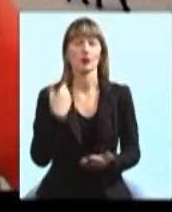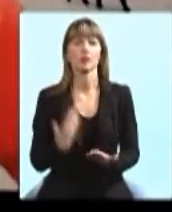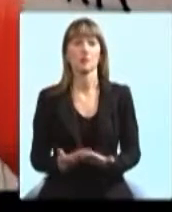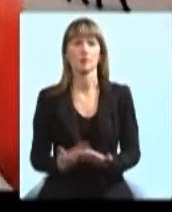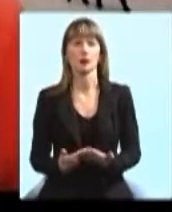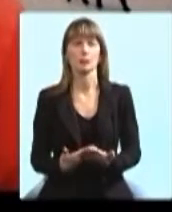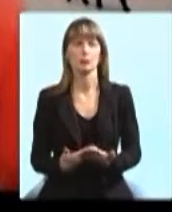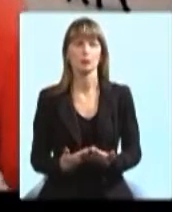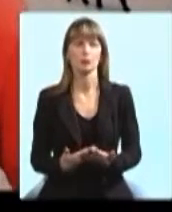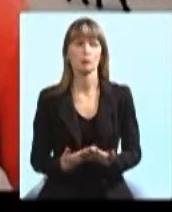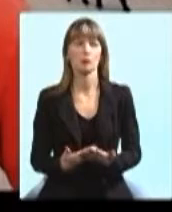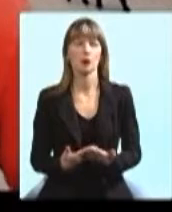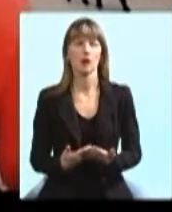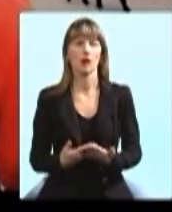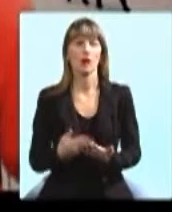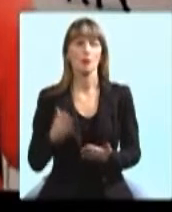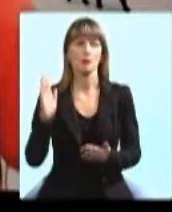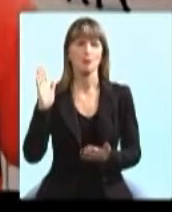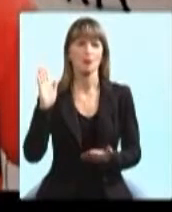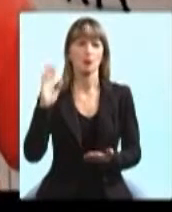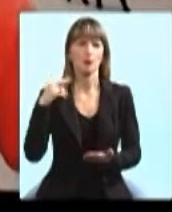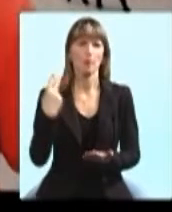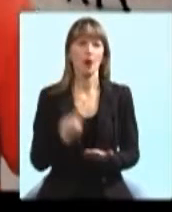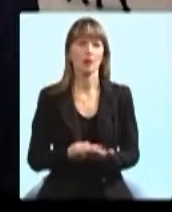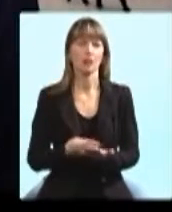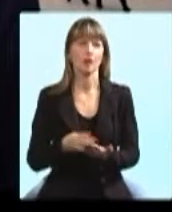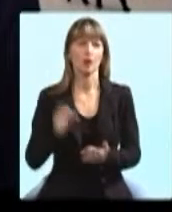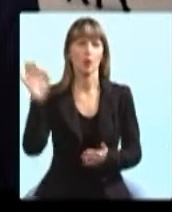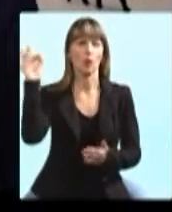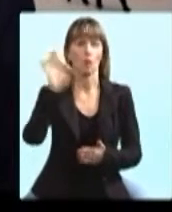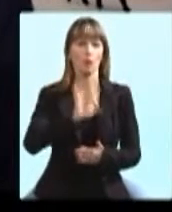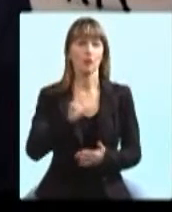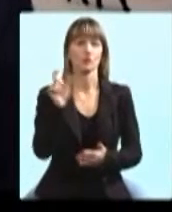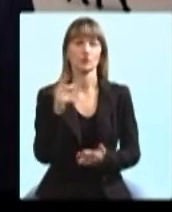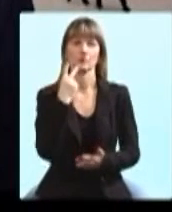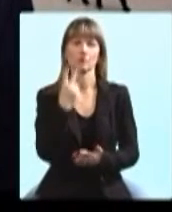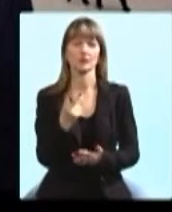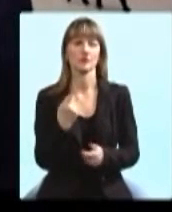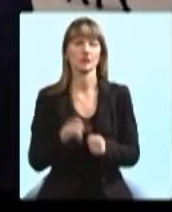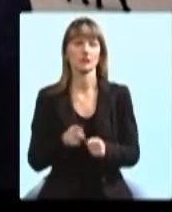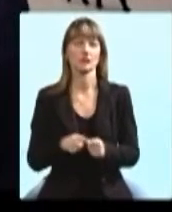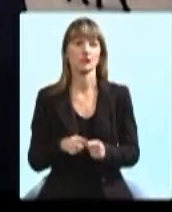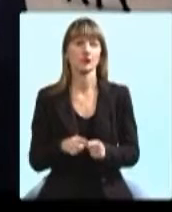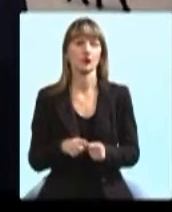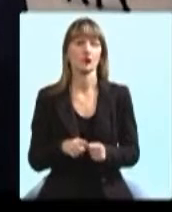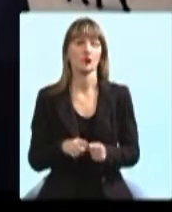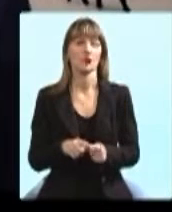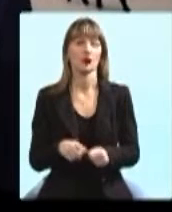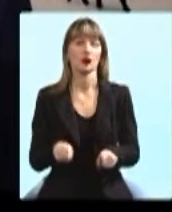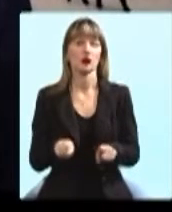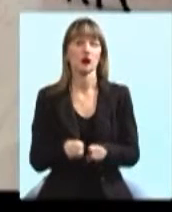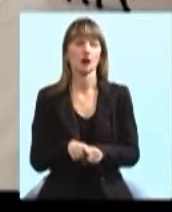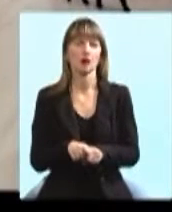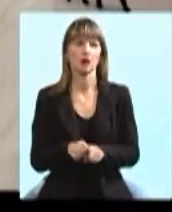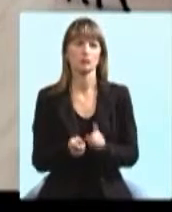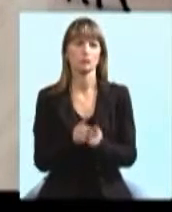например, падает комета и обращает на это внимание человек. Это как на погода, время